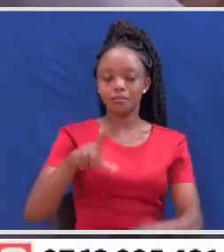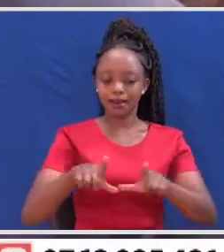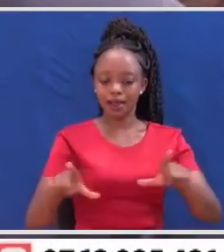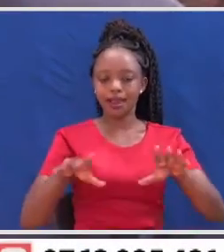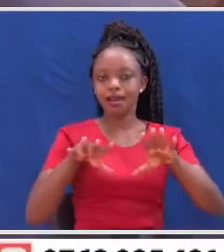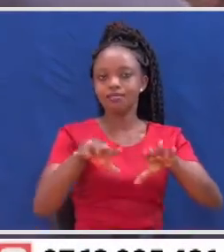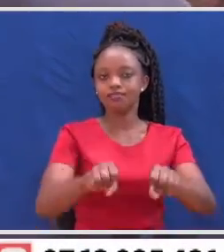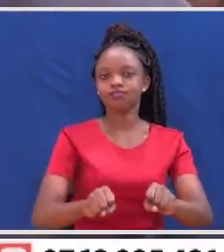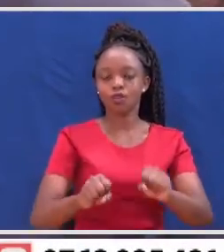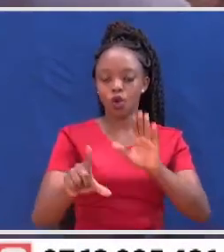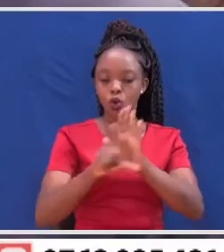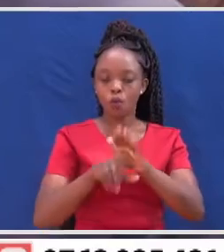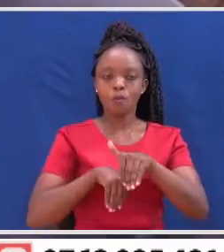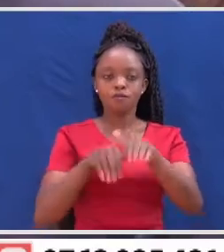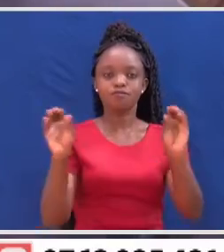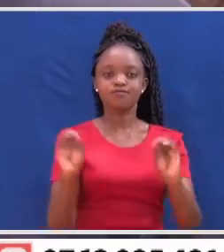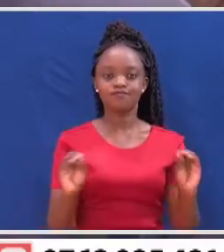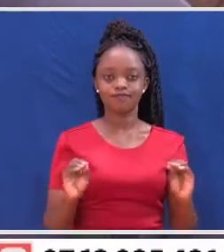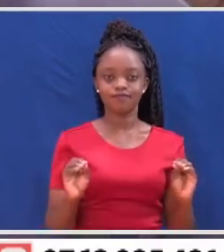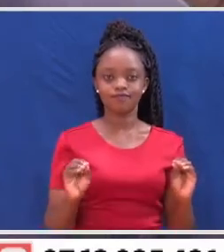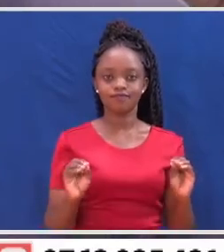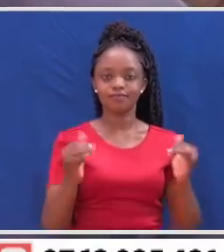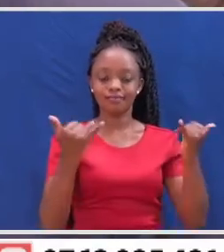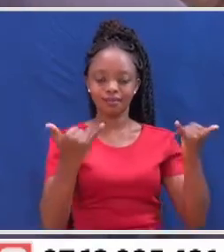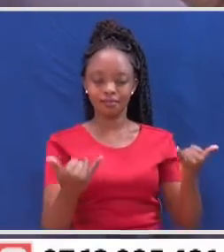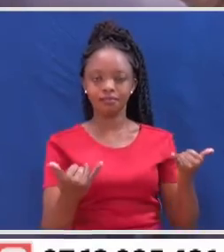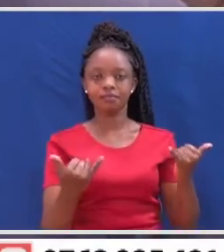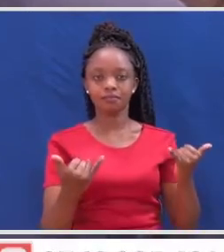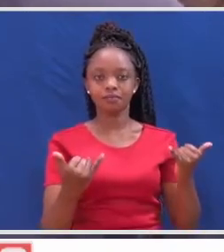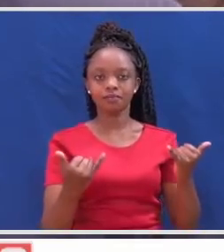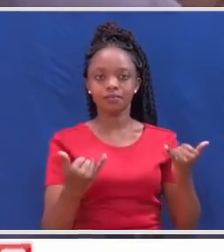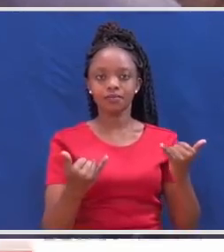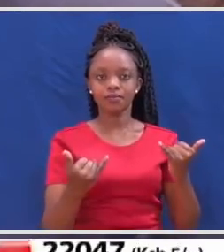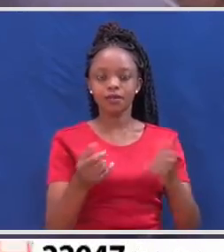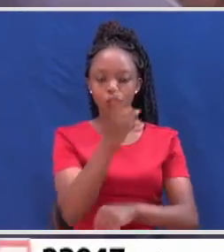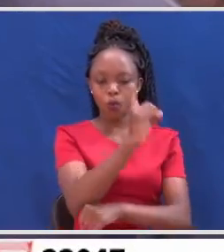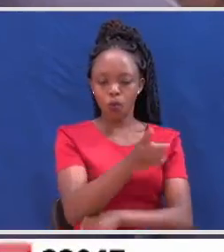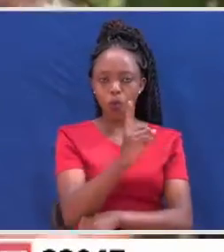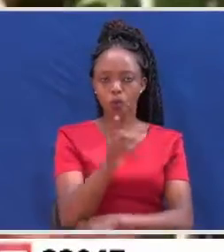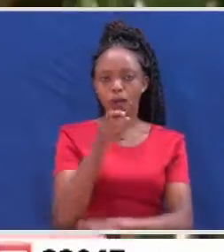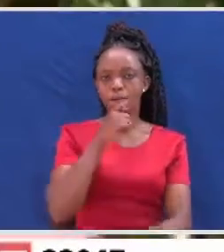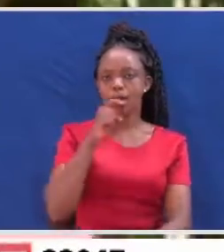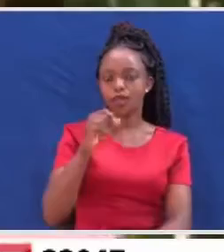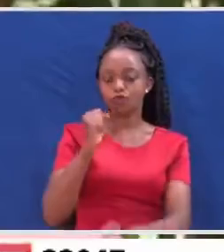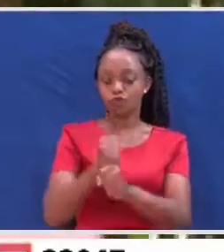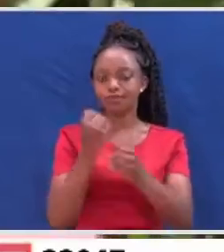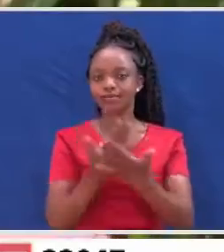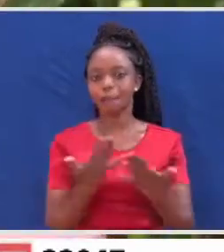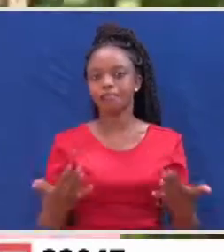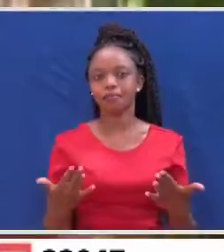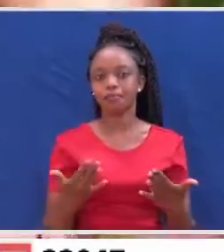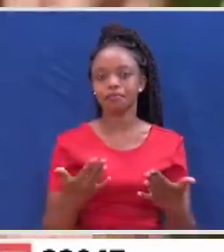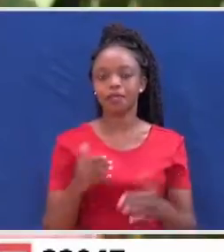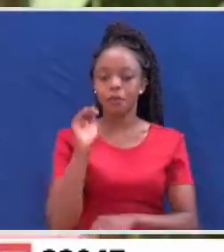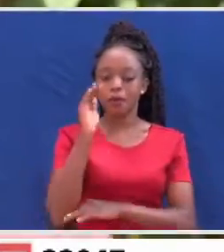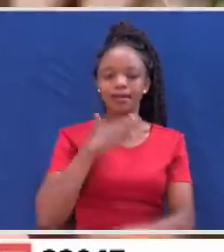shamba ili gari. Sasa wamekuwa wakimudhriten kwamba watafanya kitu. Ombi letu ni ya kwamba